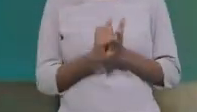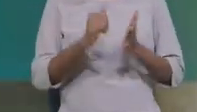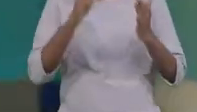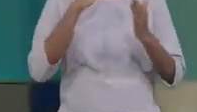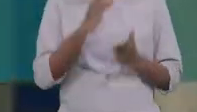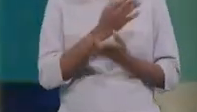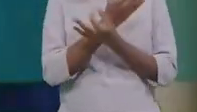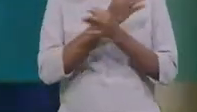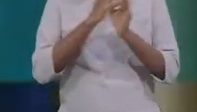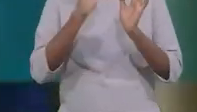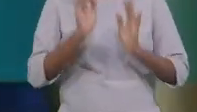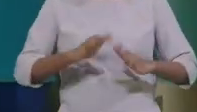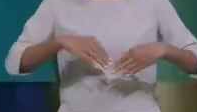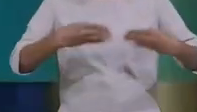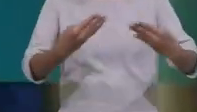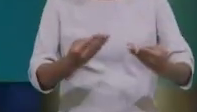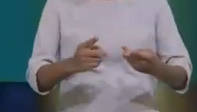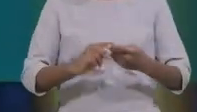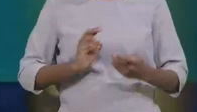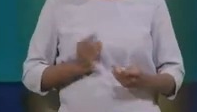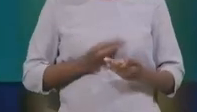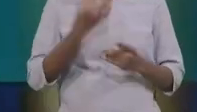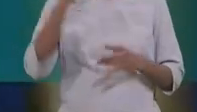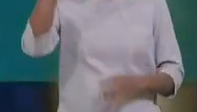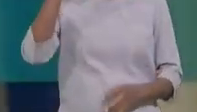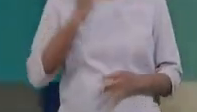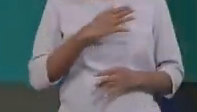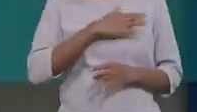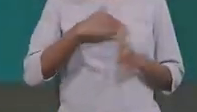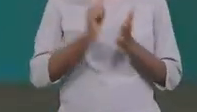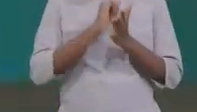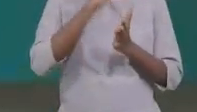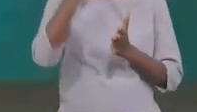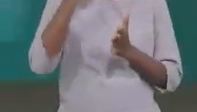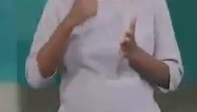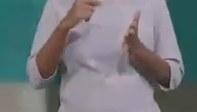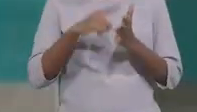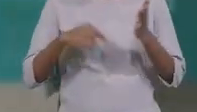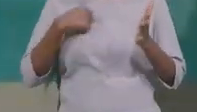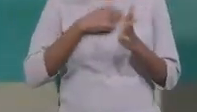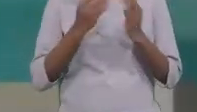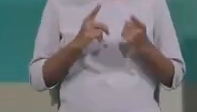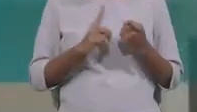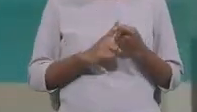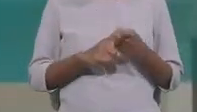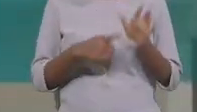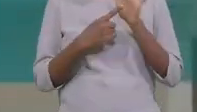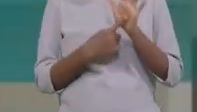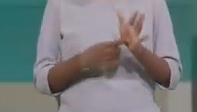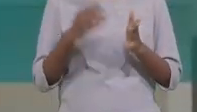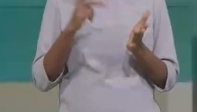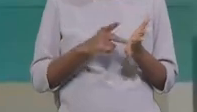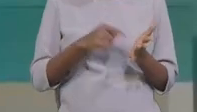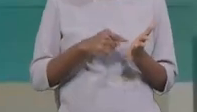Les choses qui nous sont données gratuitement de Dieu. Et c'est ce que nous voulons explorer